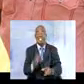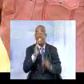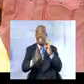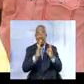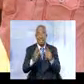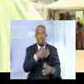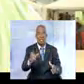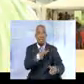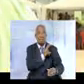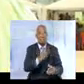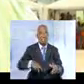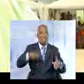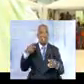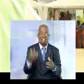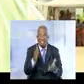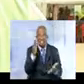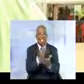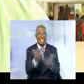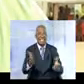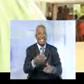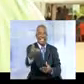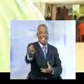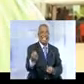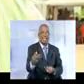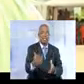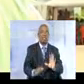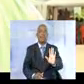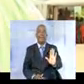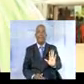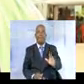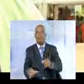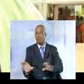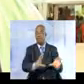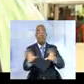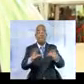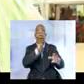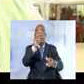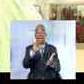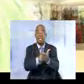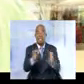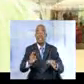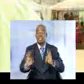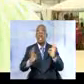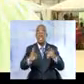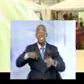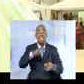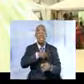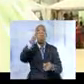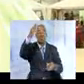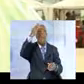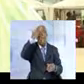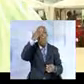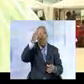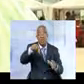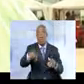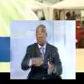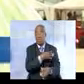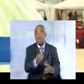ils vont connaître leurs droits. Si on arrive à connaître les recours qu'on peut